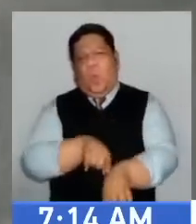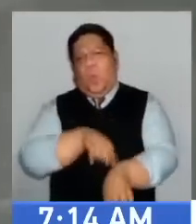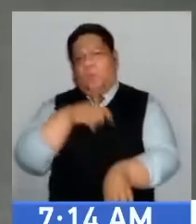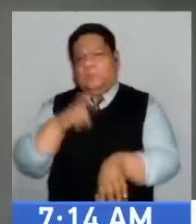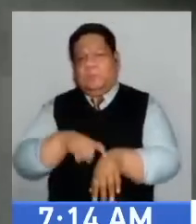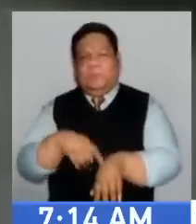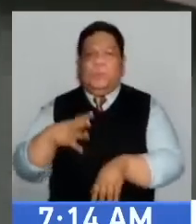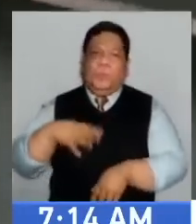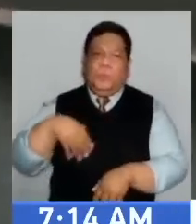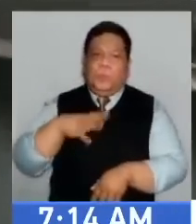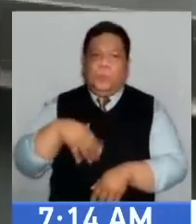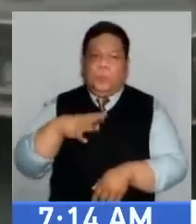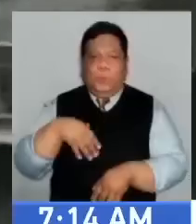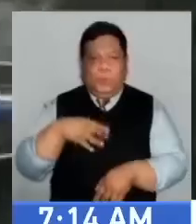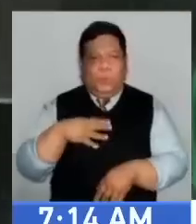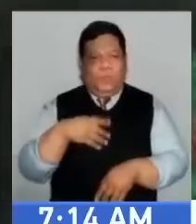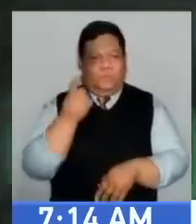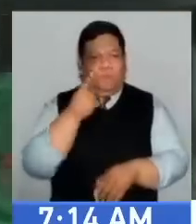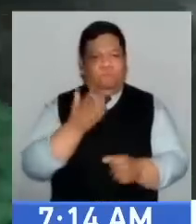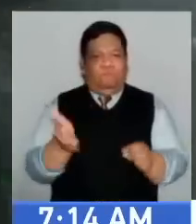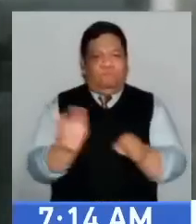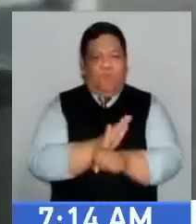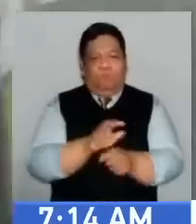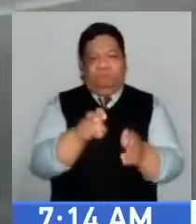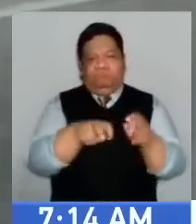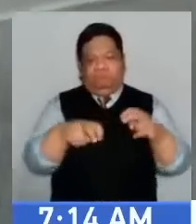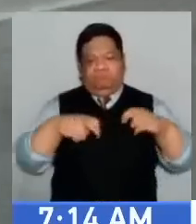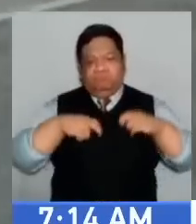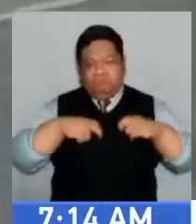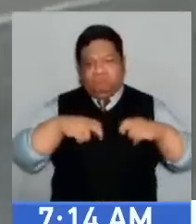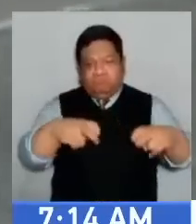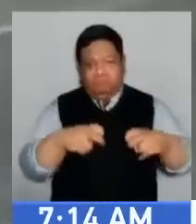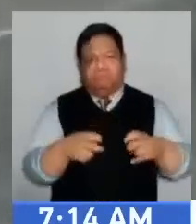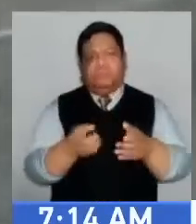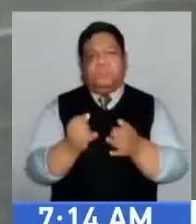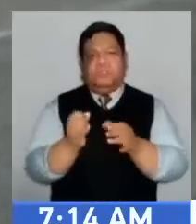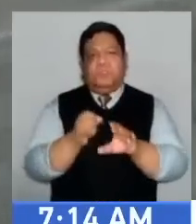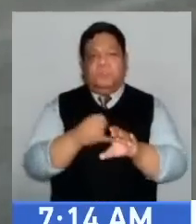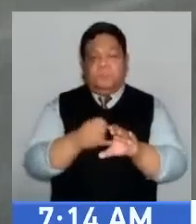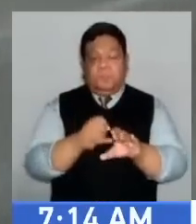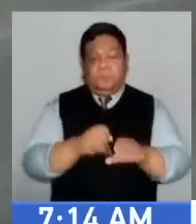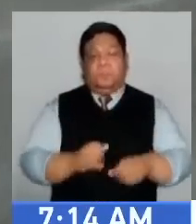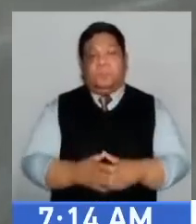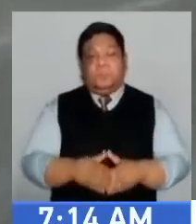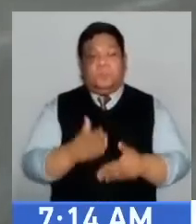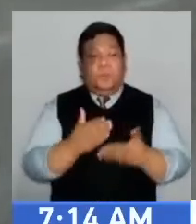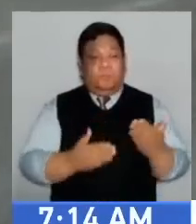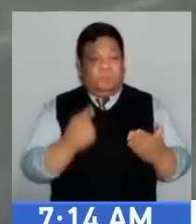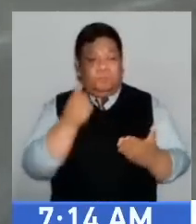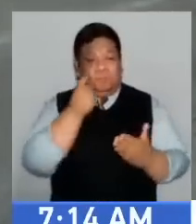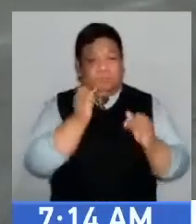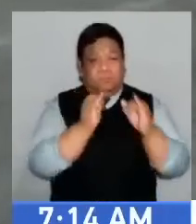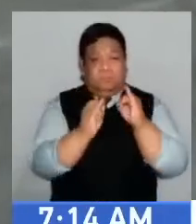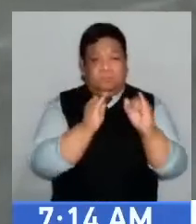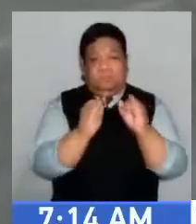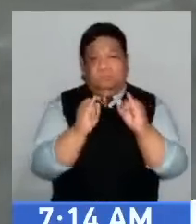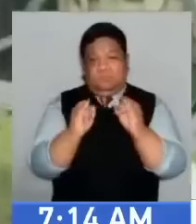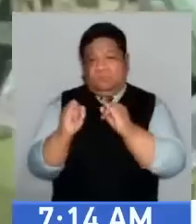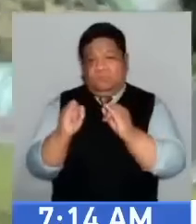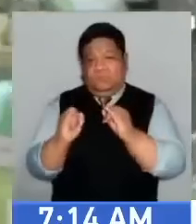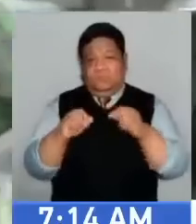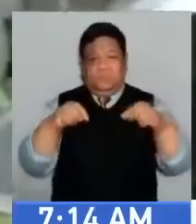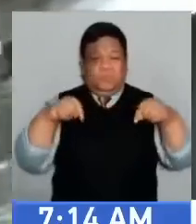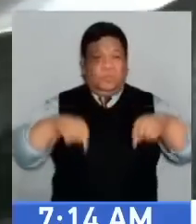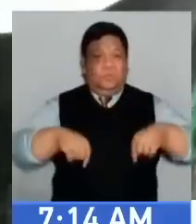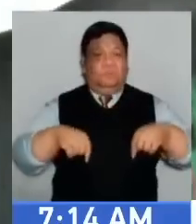hihintayin para makapuno ng kanilang mga jeep. Ika nga ng mga nakausap natin mga chuper kanina, dito po kasi sa terminal